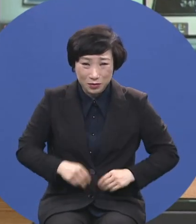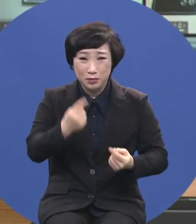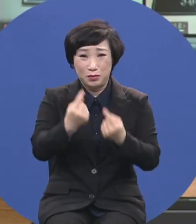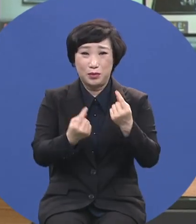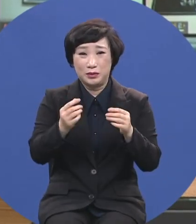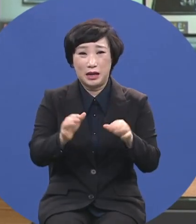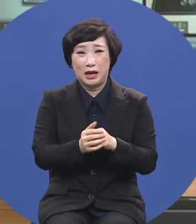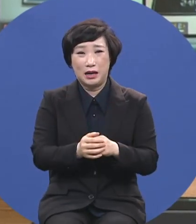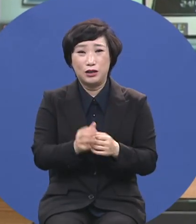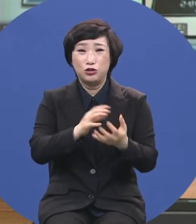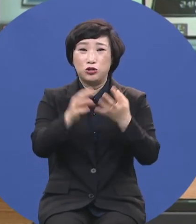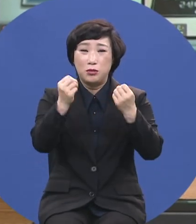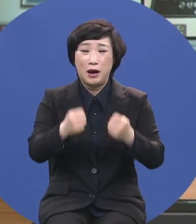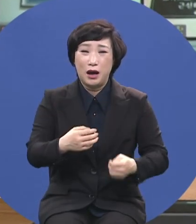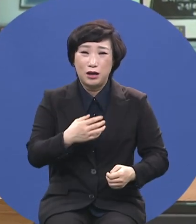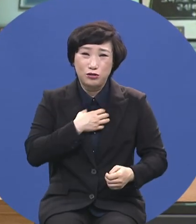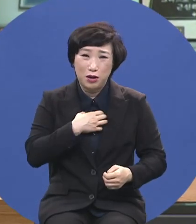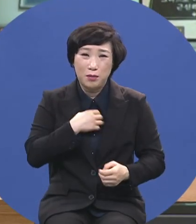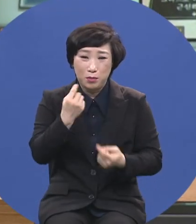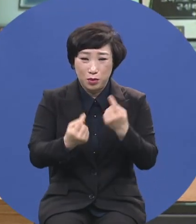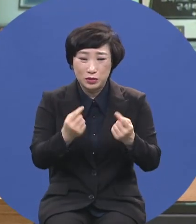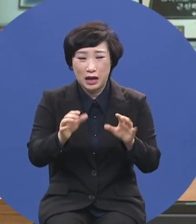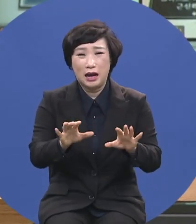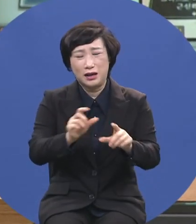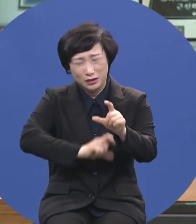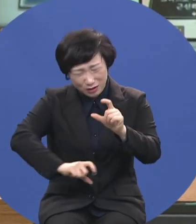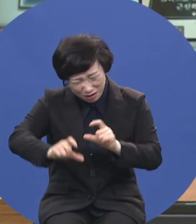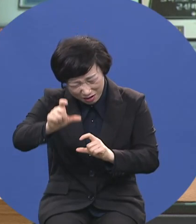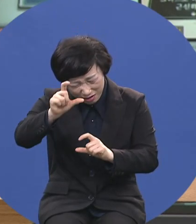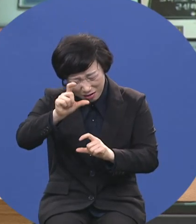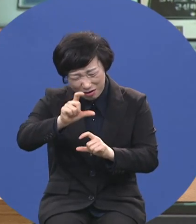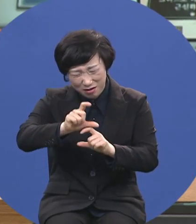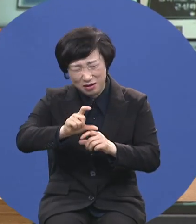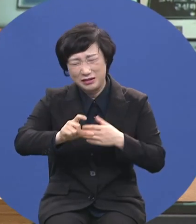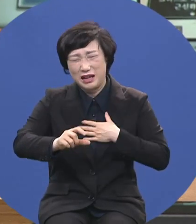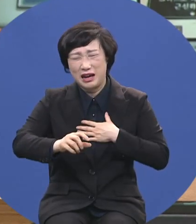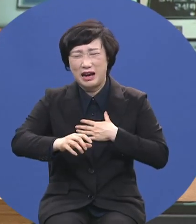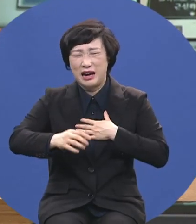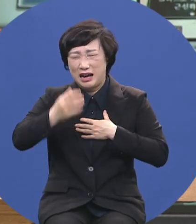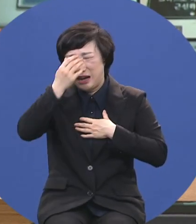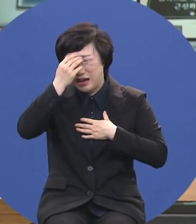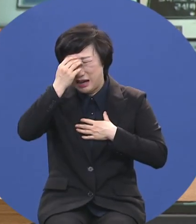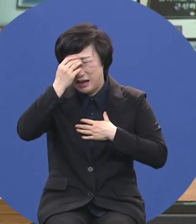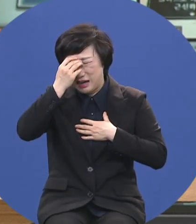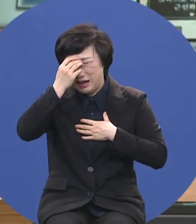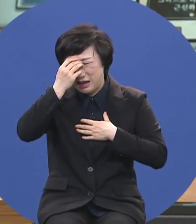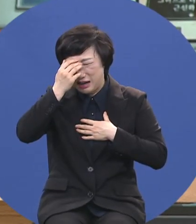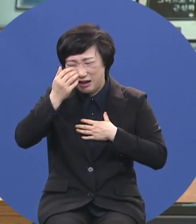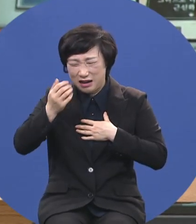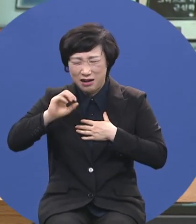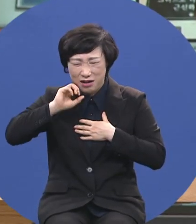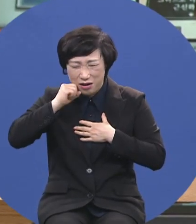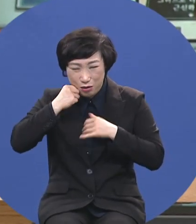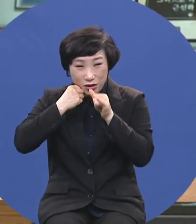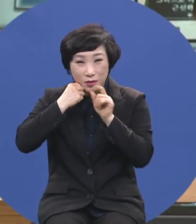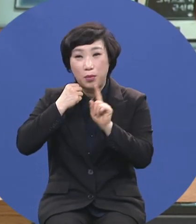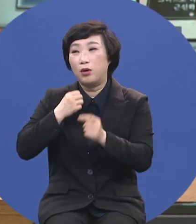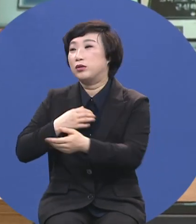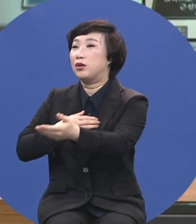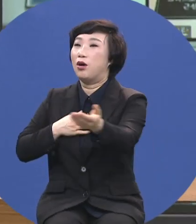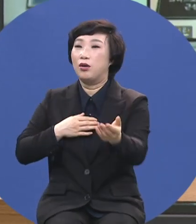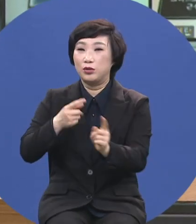굶주림보다, 수많은 위협보다 더 내가 고통스러운 게 무엇인 줄 아느냐?